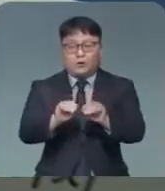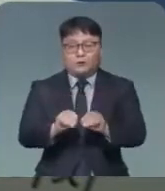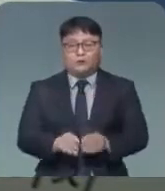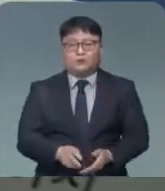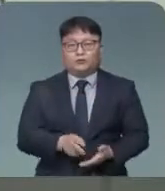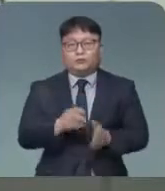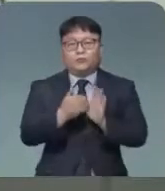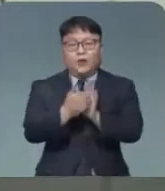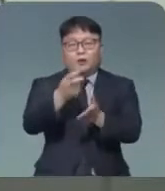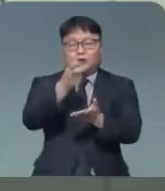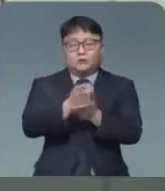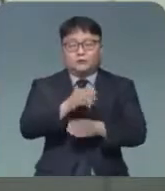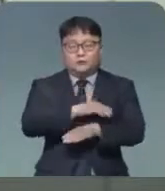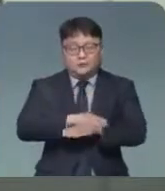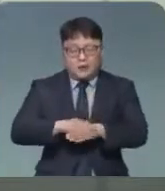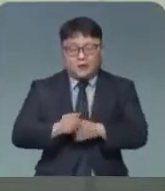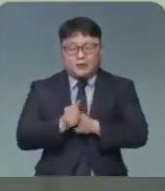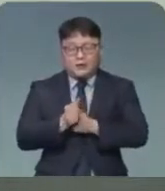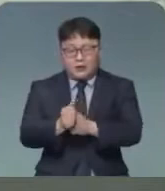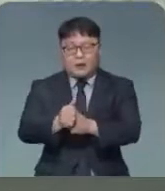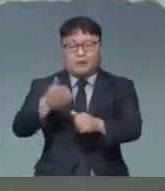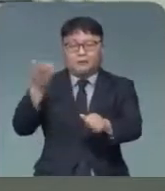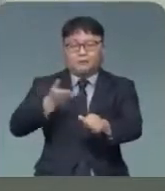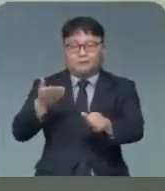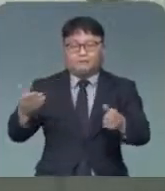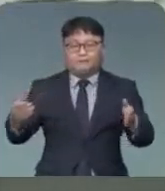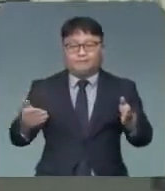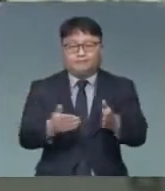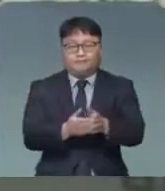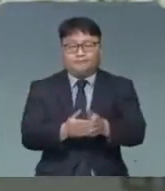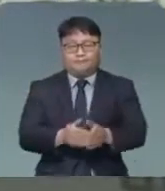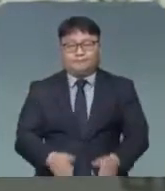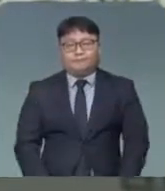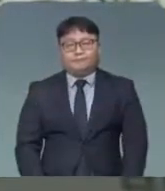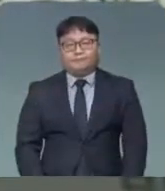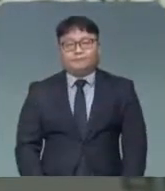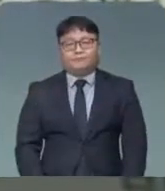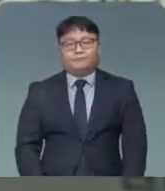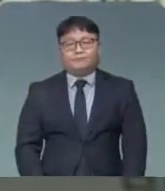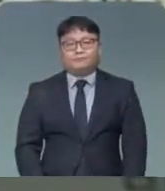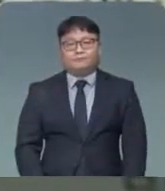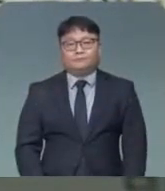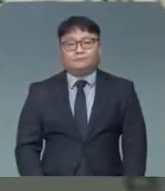방역수칙을 철저히 준수해달라고 거듭 당부했습니다. KBS 뉴스 정명구입니다.